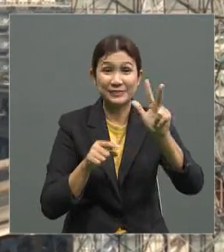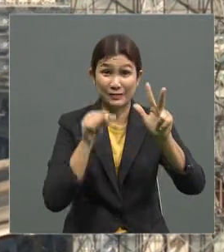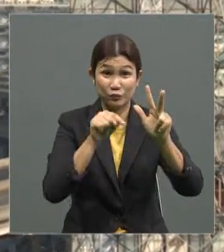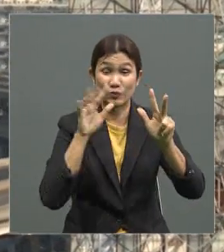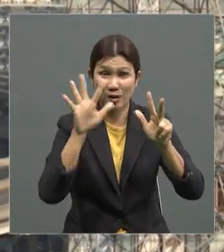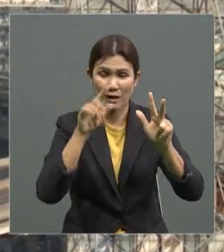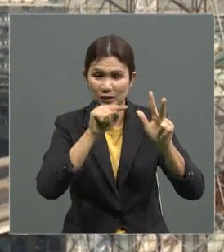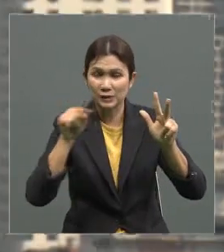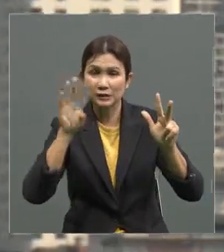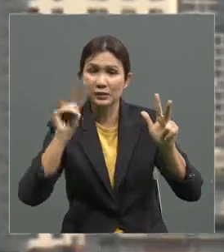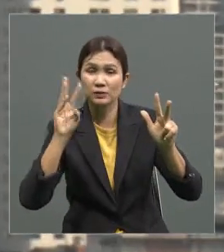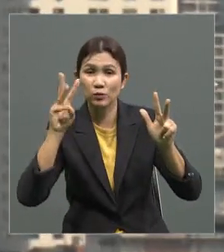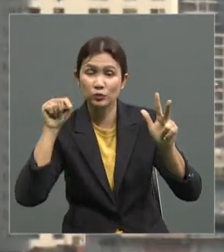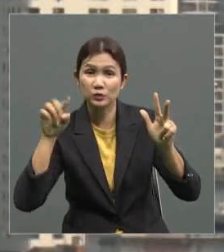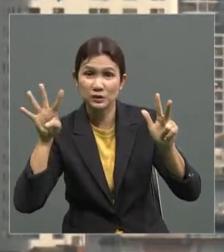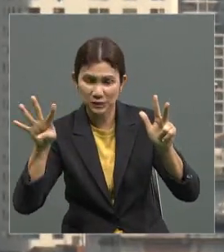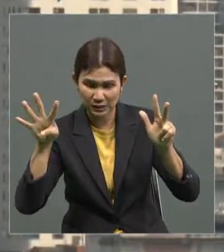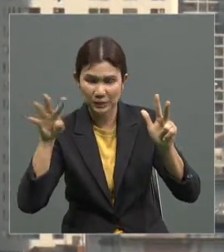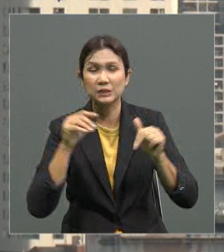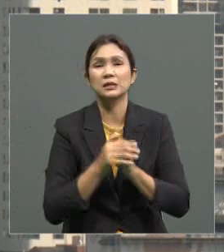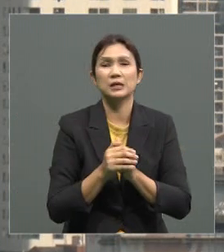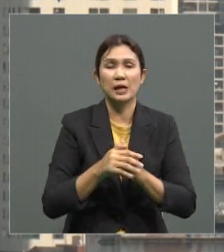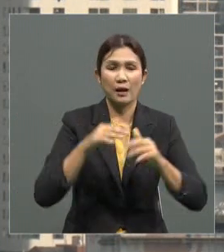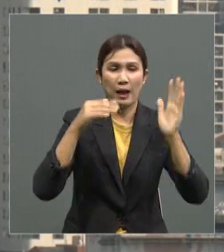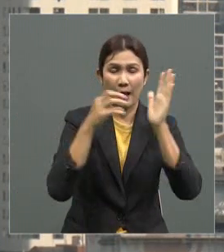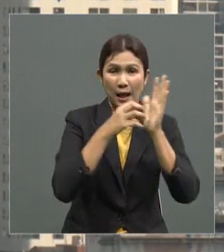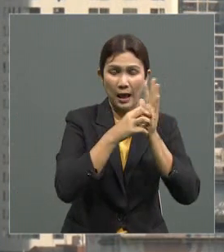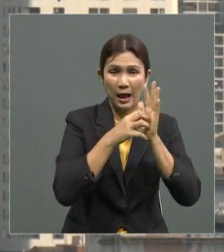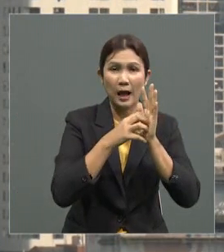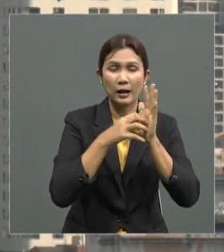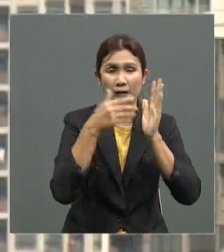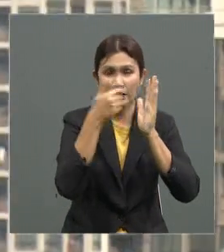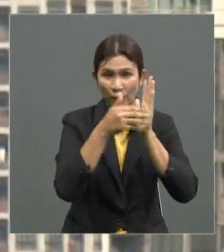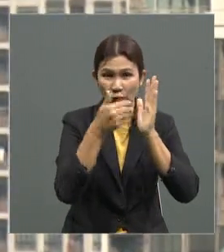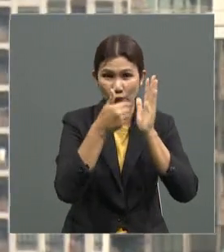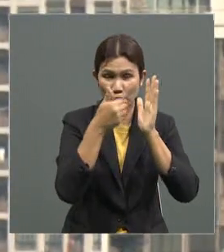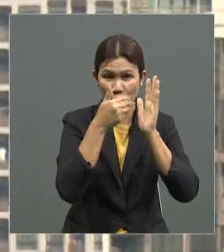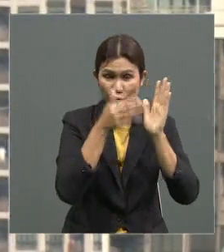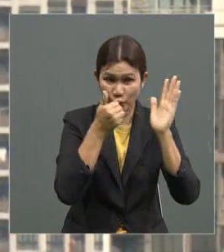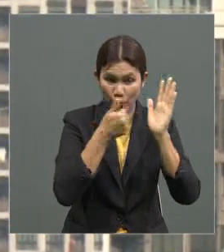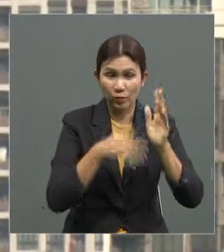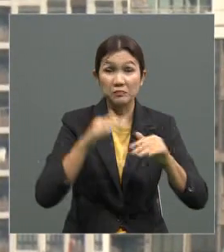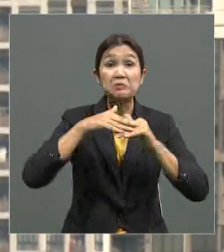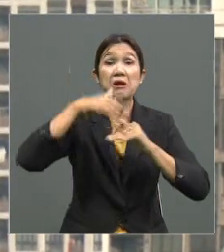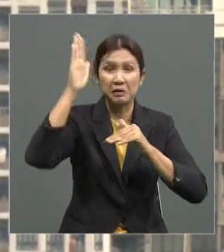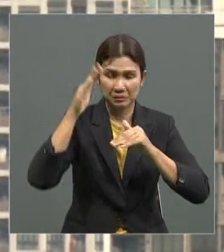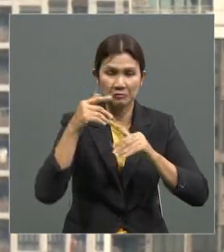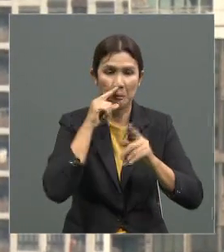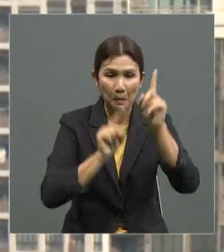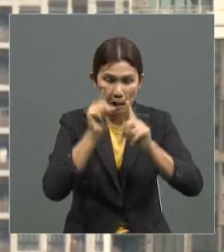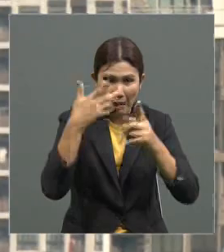ง 46.4 ไมโครกรัมต่อลูกบาศก์เมตรภาคกลางและภาคตะวันตกเกินค่ามาตรฐาน5พื้นที่ตรวจวัด